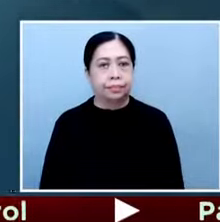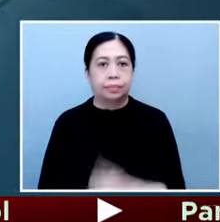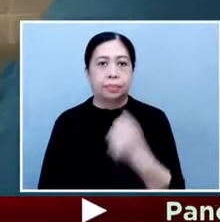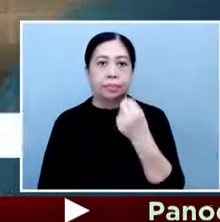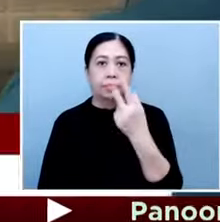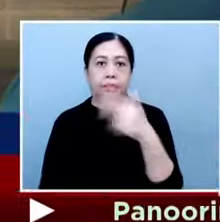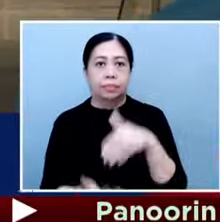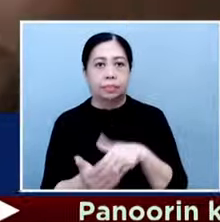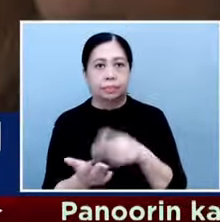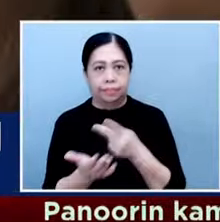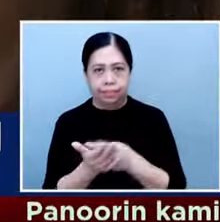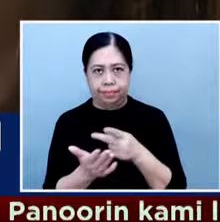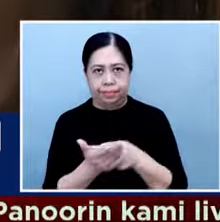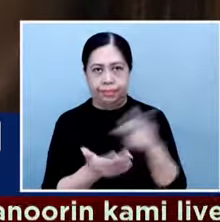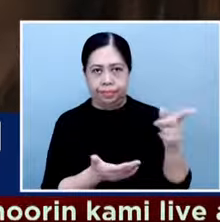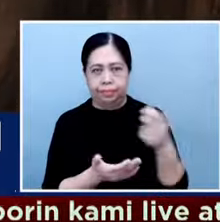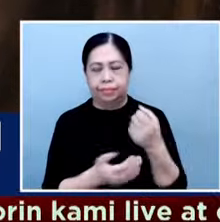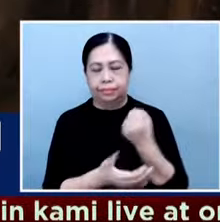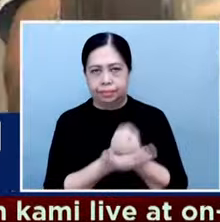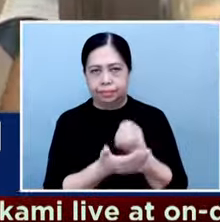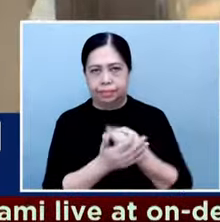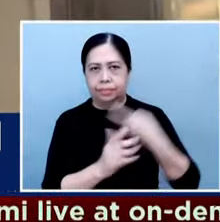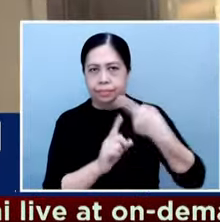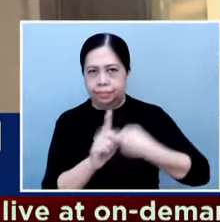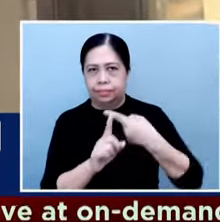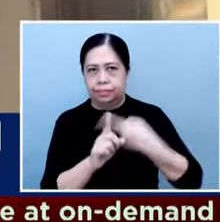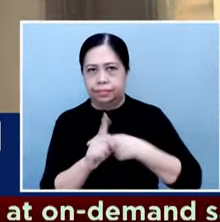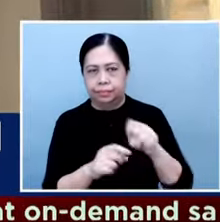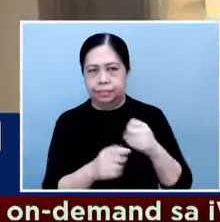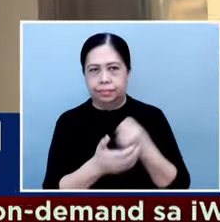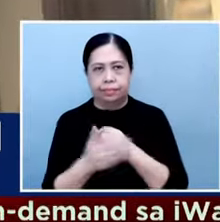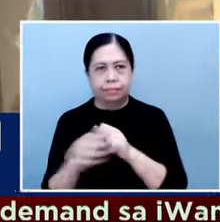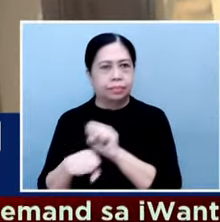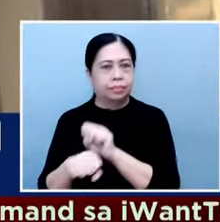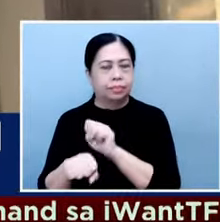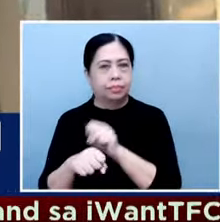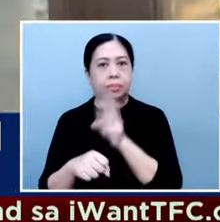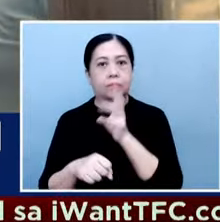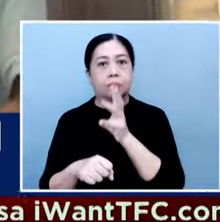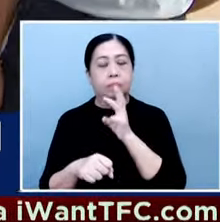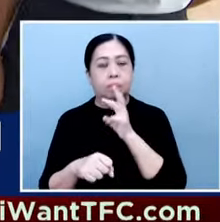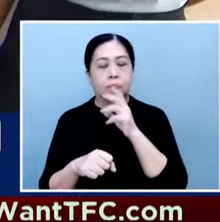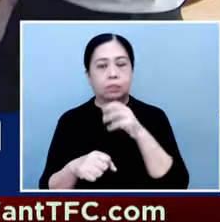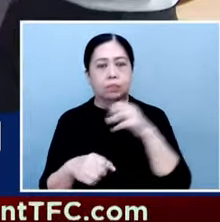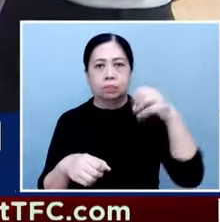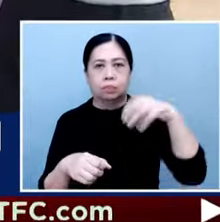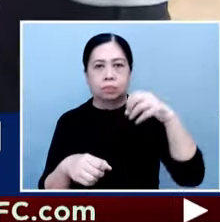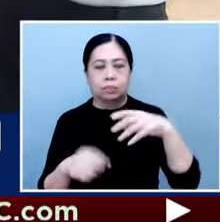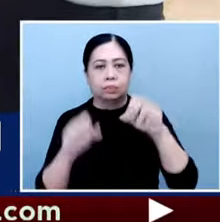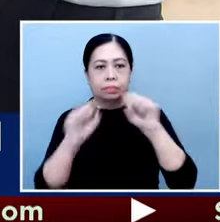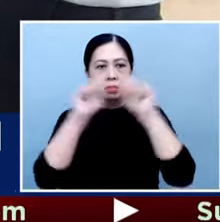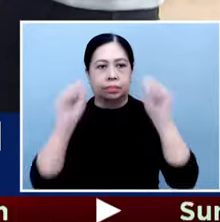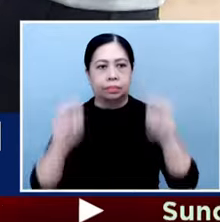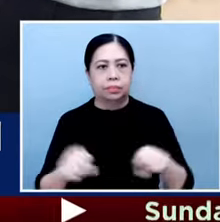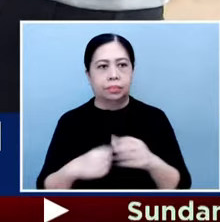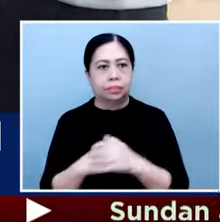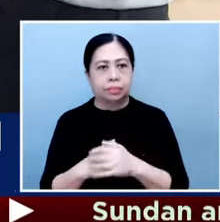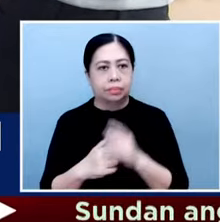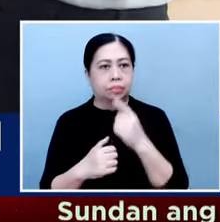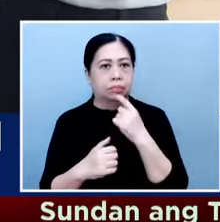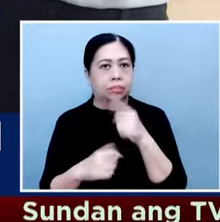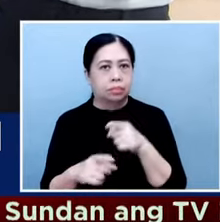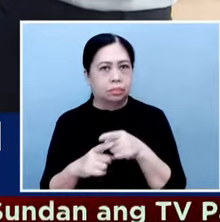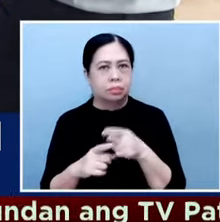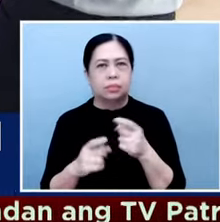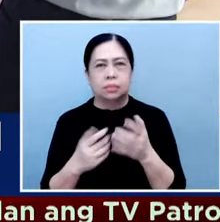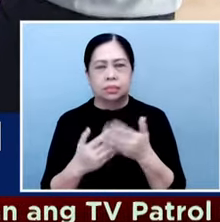13,000 pesos ang kinikita kada buwan ni Cheryl sa pinagtatrabahuhang water refilling station. Sabi ni Cheryl, madalas